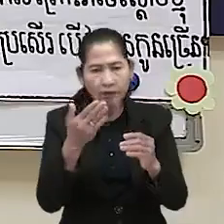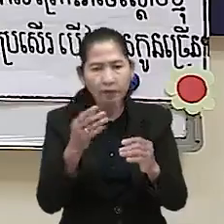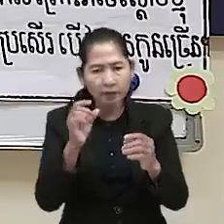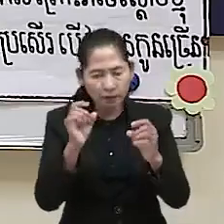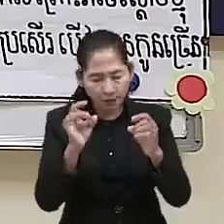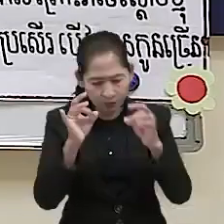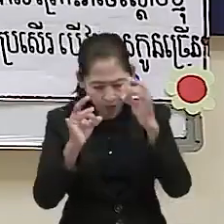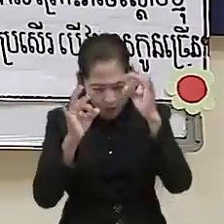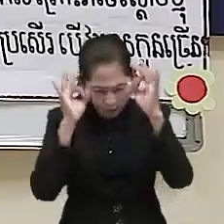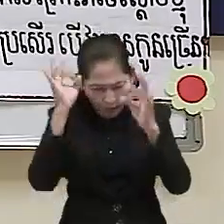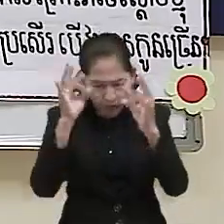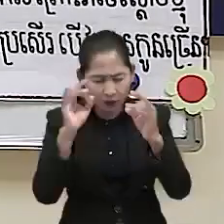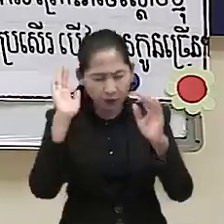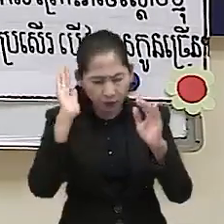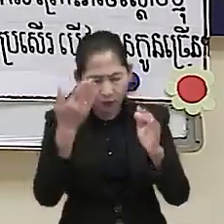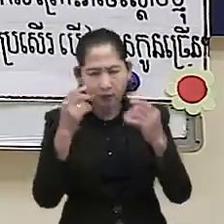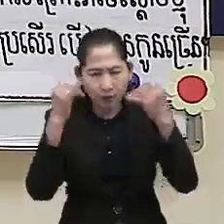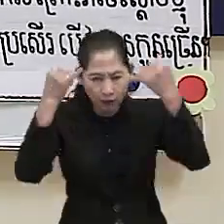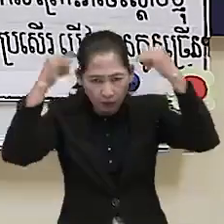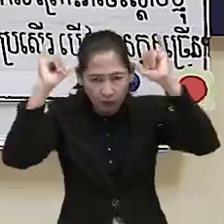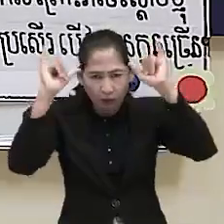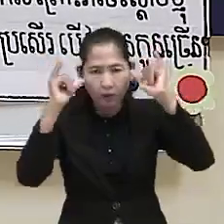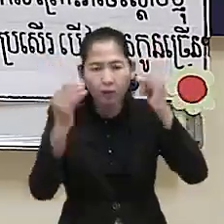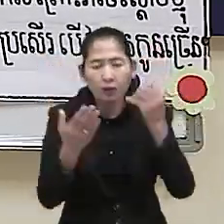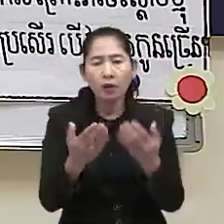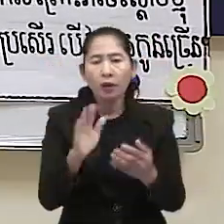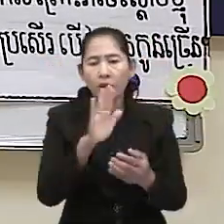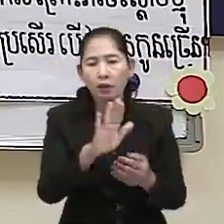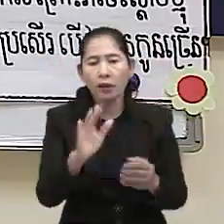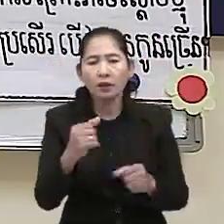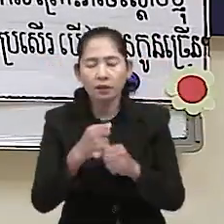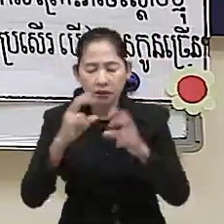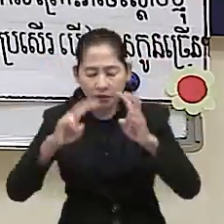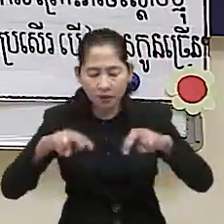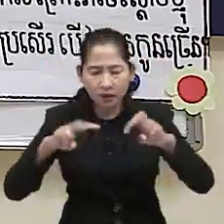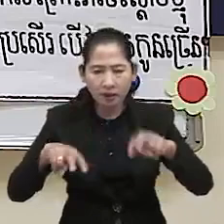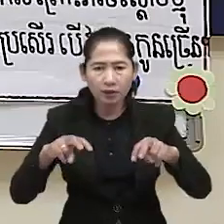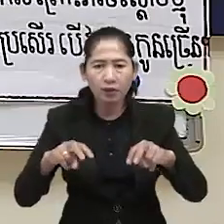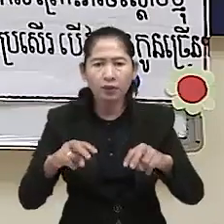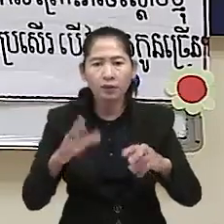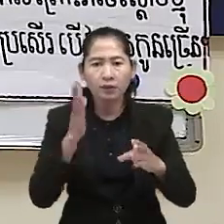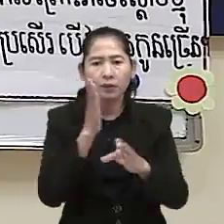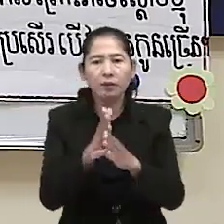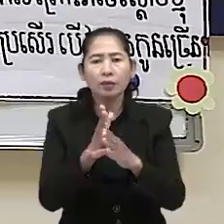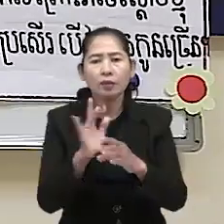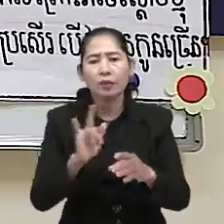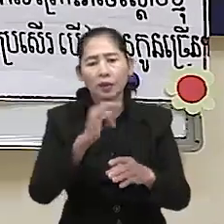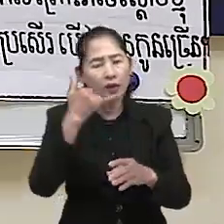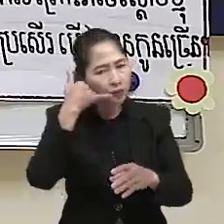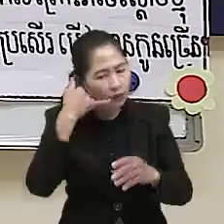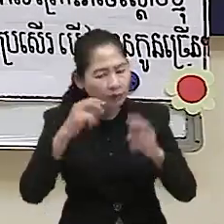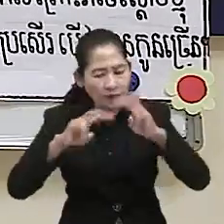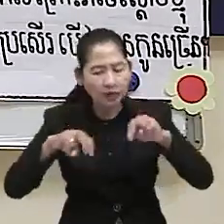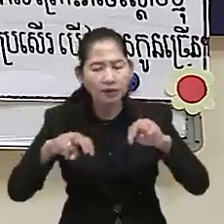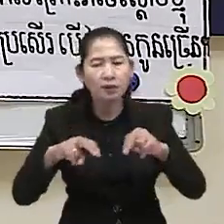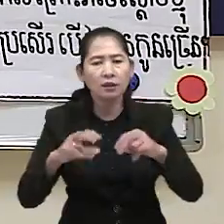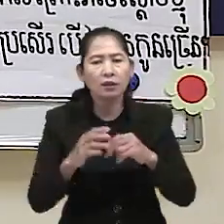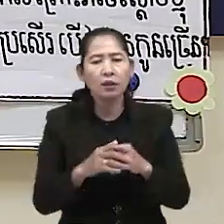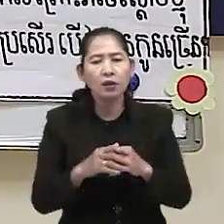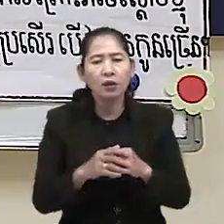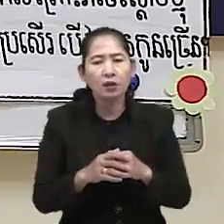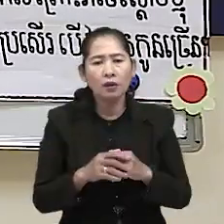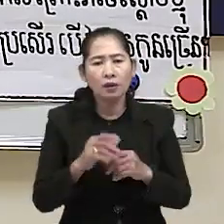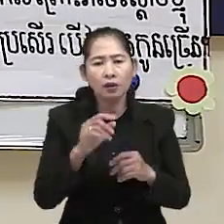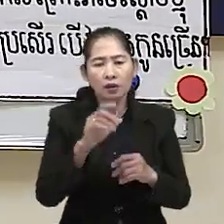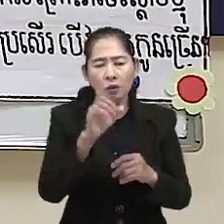ណ៌នីតាមរូបភាពមកចារូបភាពគោហ៎ឬមិនអញ្ចឹងទេកូនអាចធ្វើការស្រាវជ្រាវទៅតាម Google មកប្រើទូរស័ព្ទកូនស្រាវជ្រាវទៅវាយមក